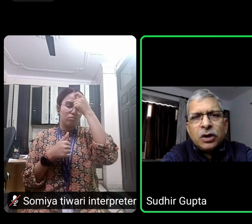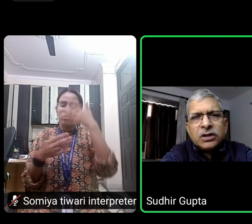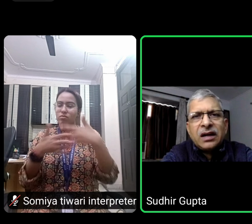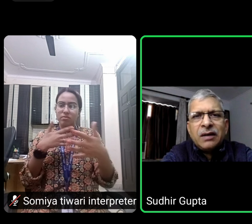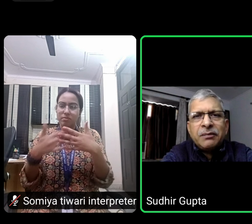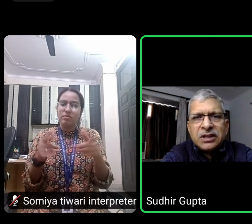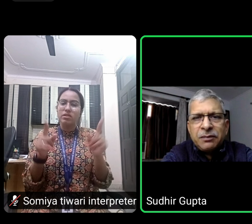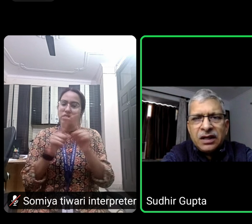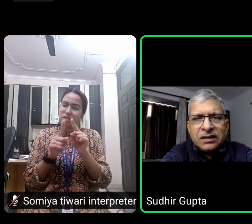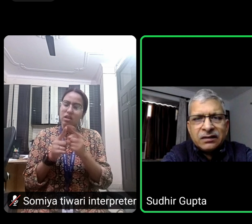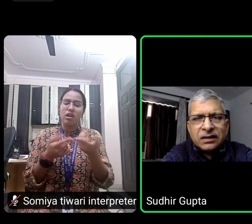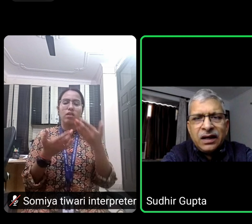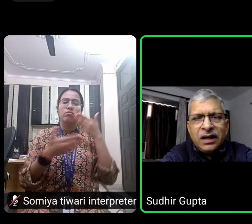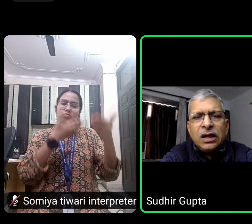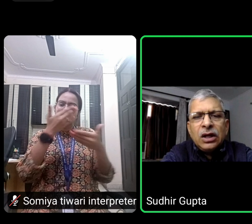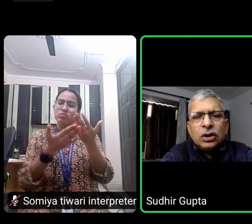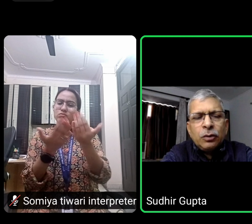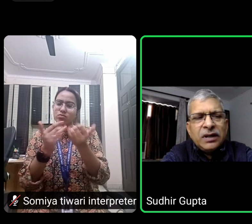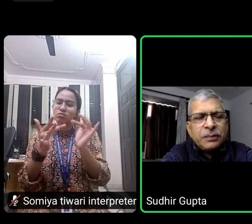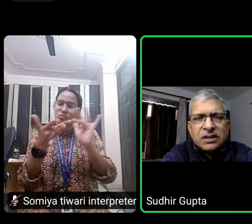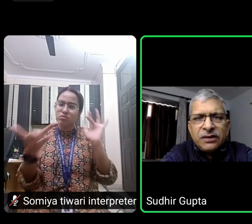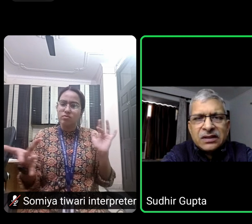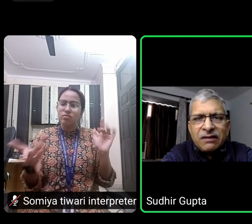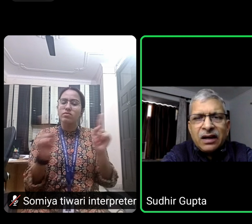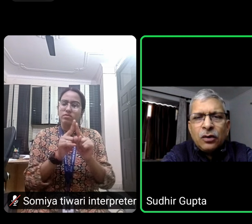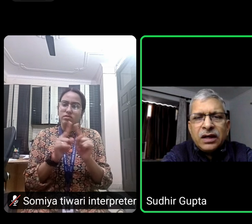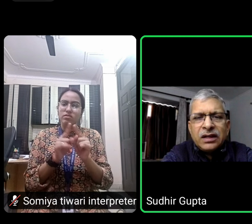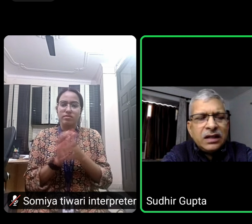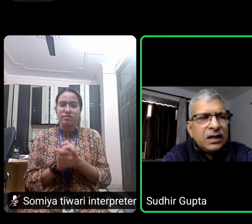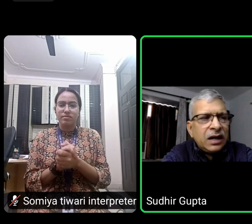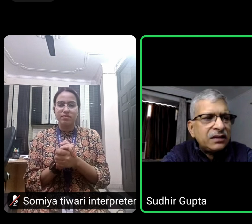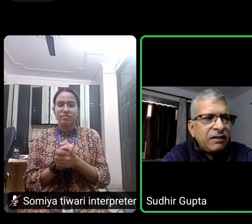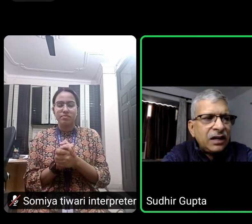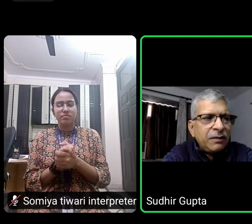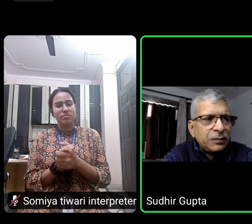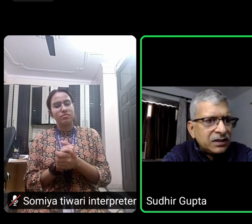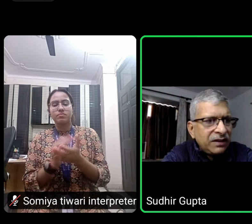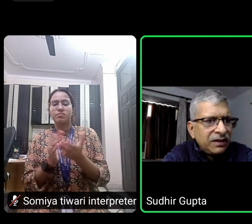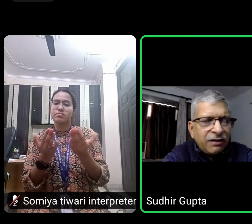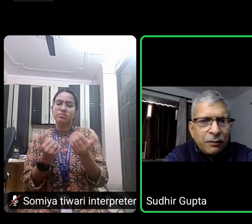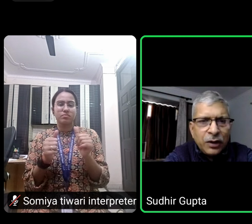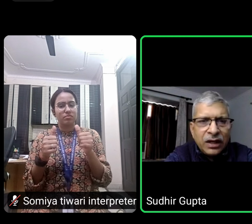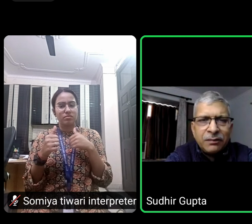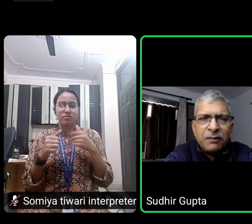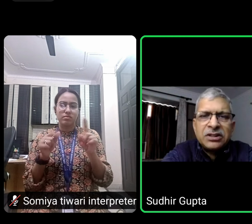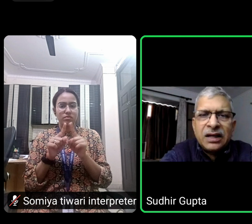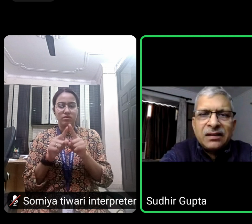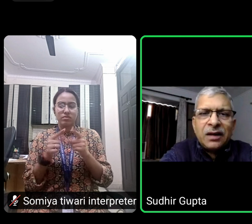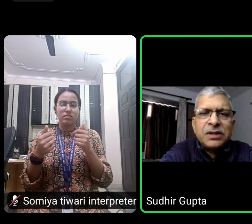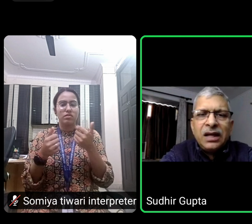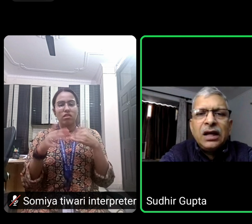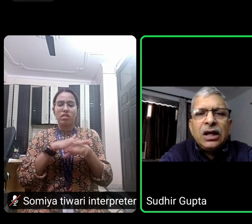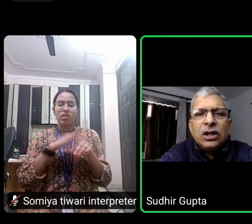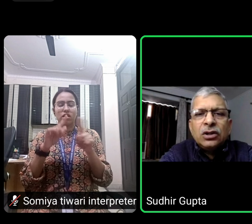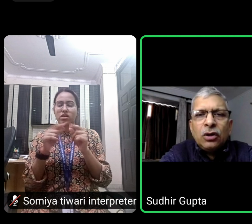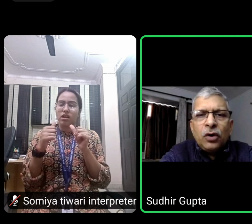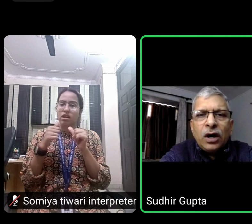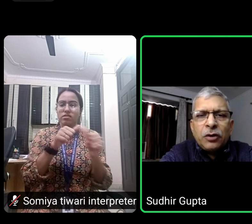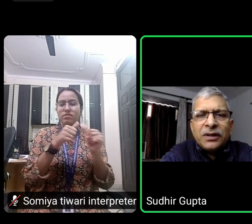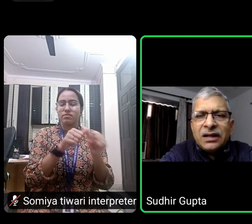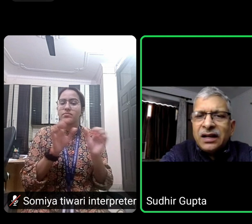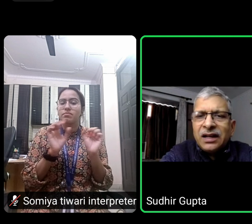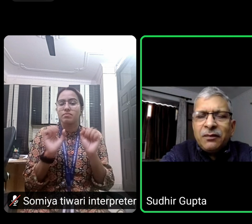साथ बहुत सारा काम बच्चे पे किया जा सकता है। तो बड़ी स्पेसिफिक सवालों के, ये आपके सवाल के बड़े स्पेसिफिक जवाब होंगे आपके बच्चे के हिसाब से,